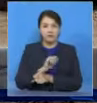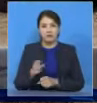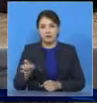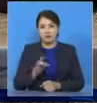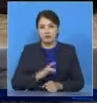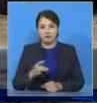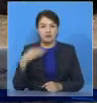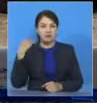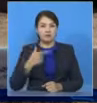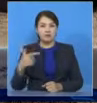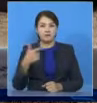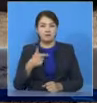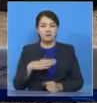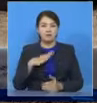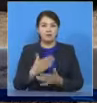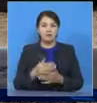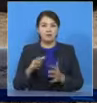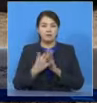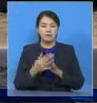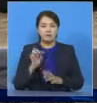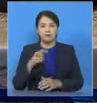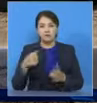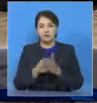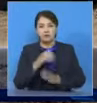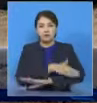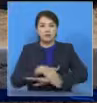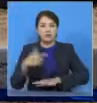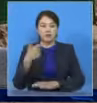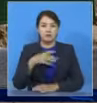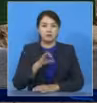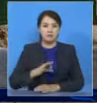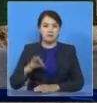республиканского значения Актобе-Атырау на участке от поселка Жарлы до границы Атырауской